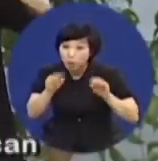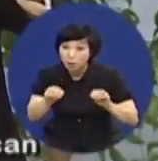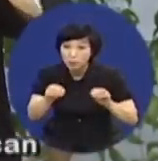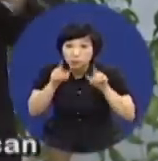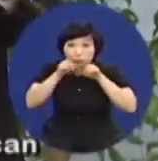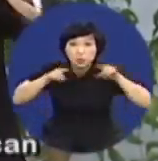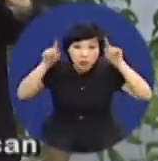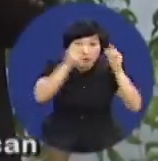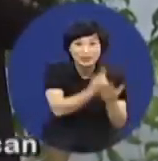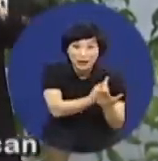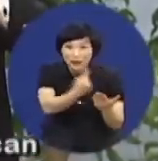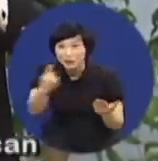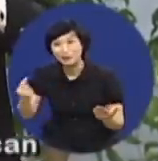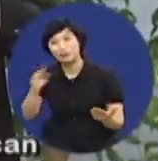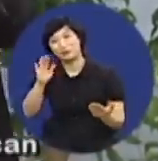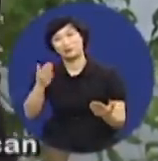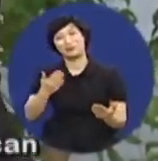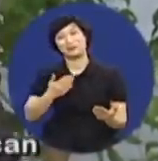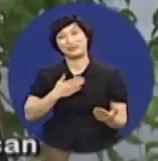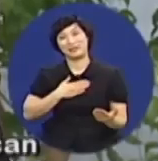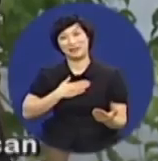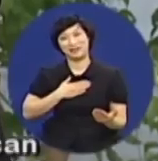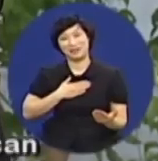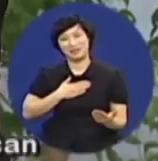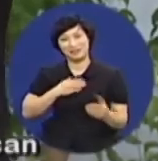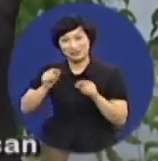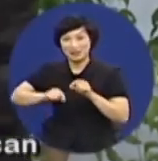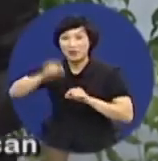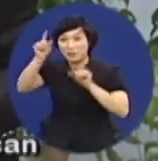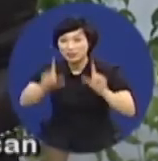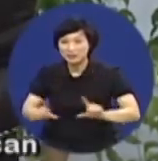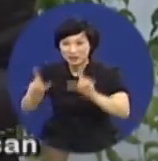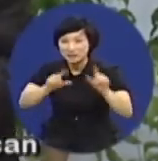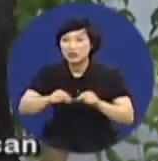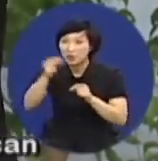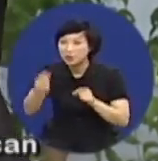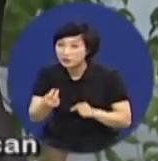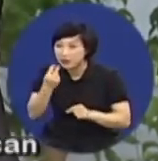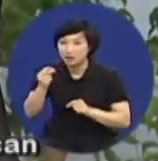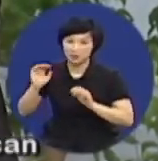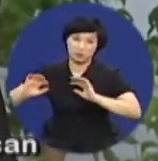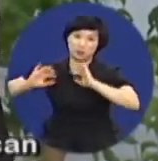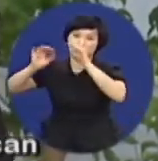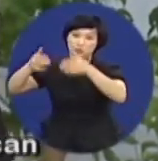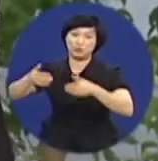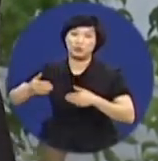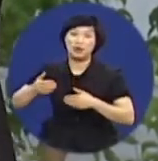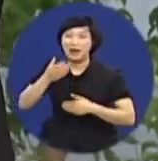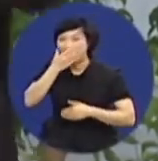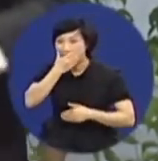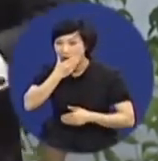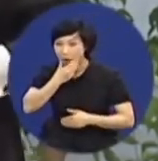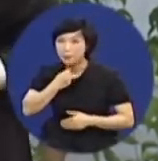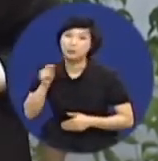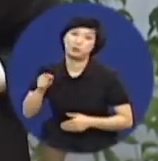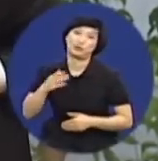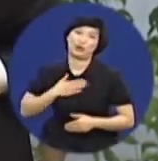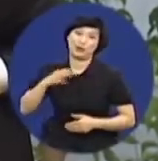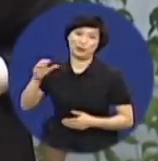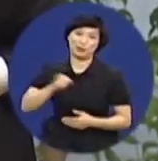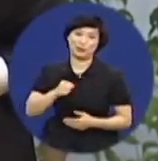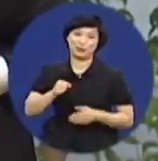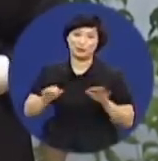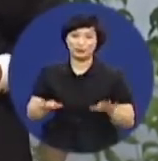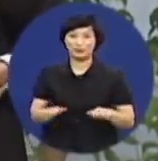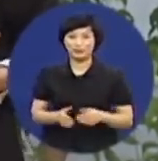どうしてですか？今日死んでも地獄行きの身分から免れて永遠に生きる命と天国の幸せが私の